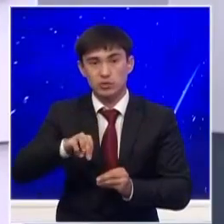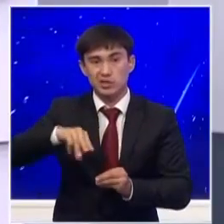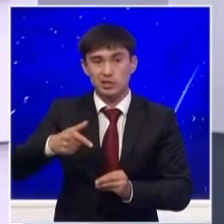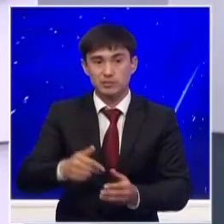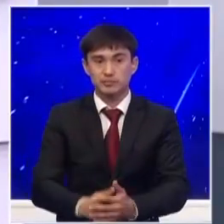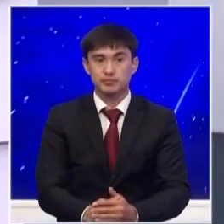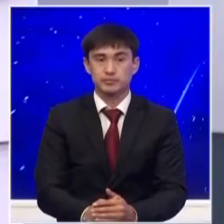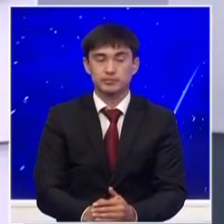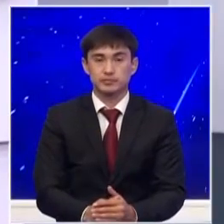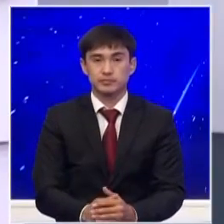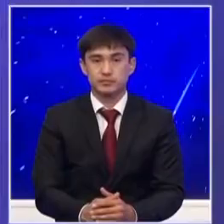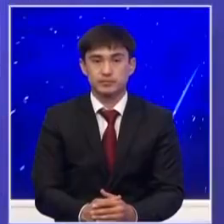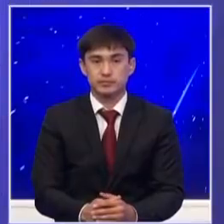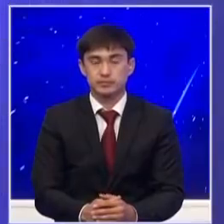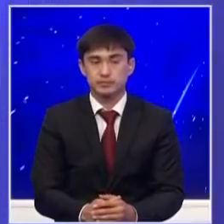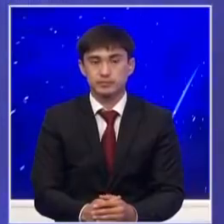миллионов тенге.